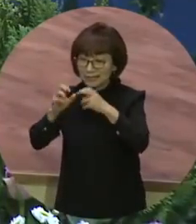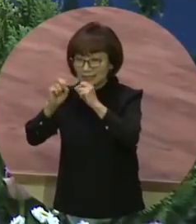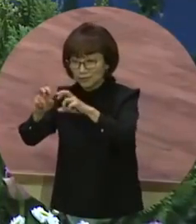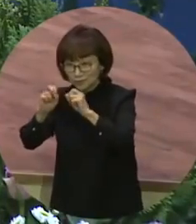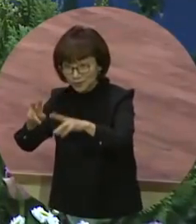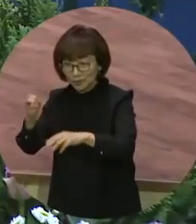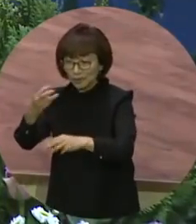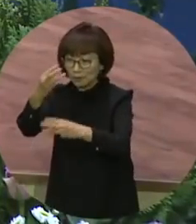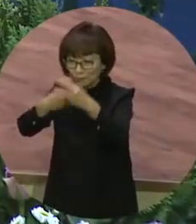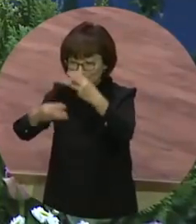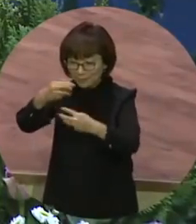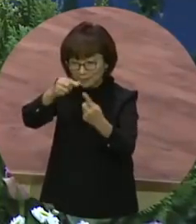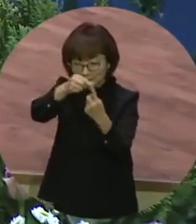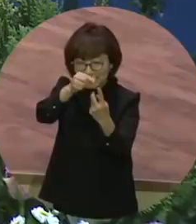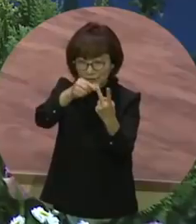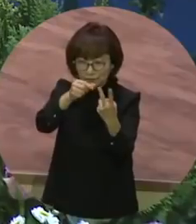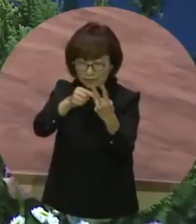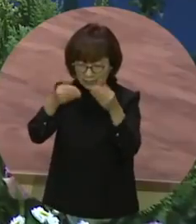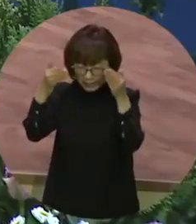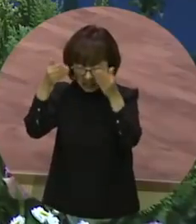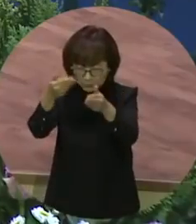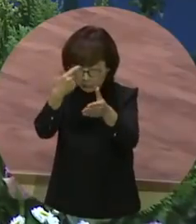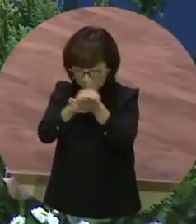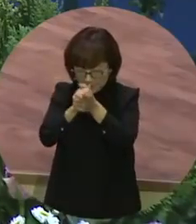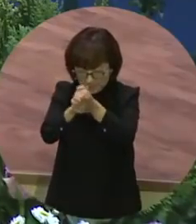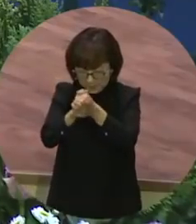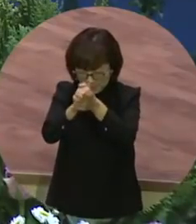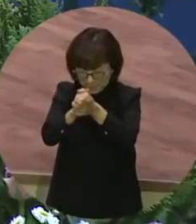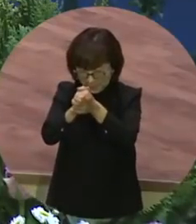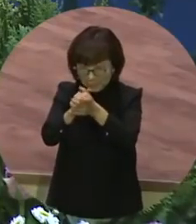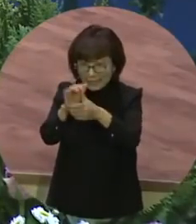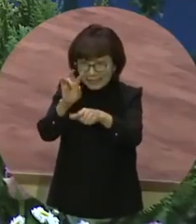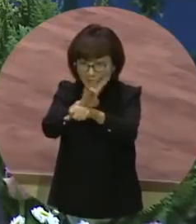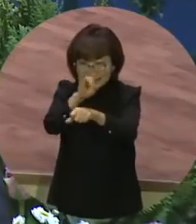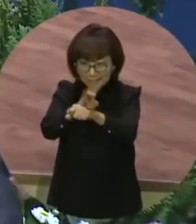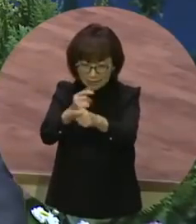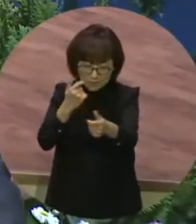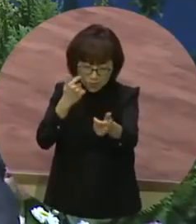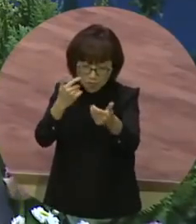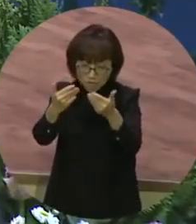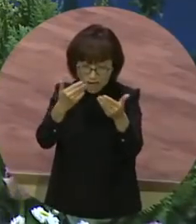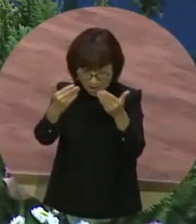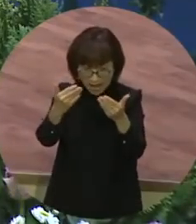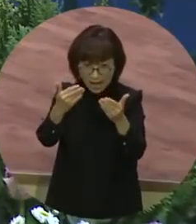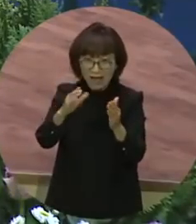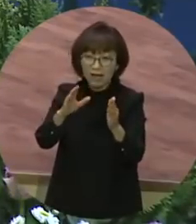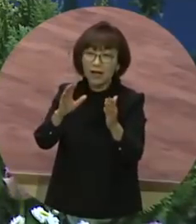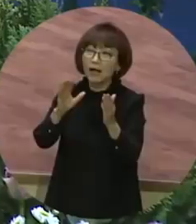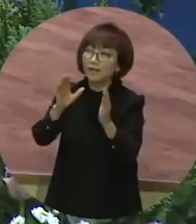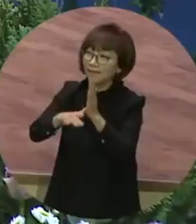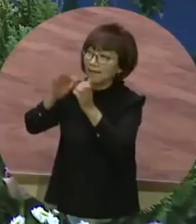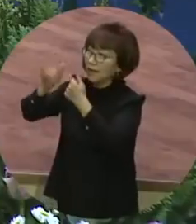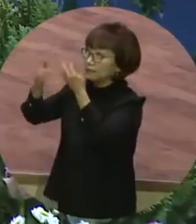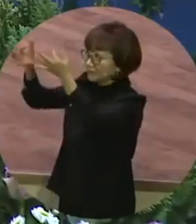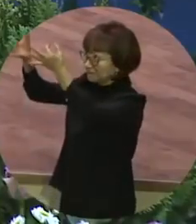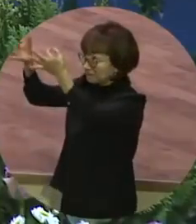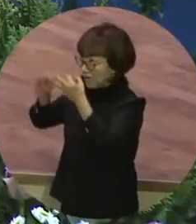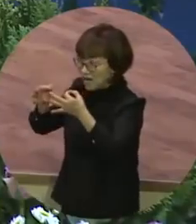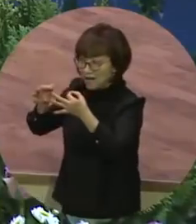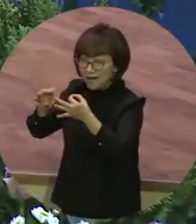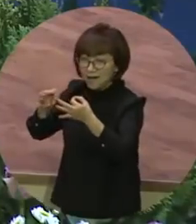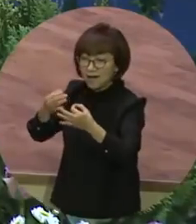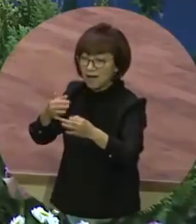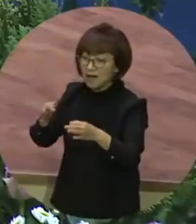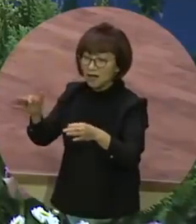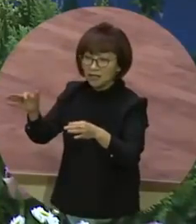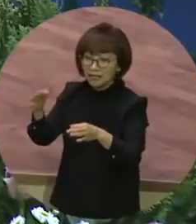정말 24대 버리면요, 그 언약적 사명을 보시고 경제도